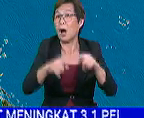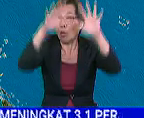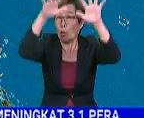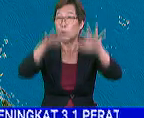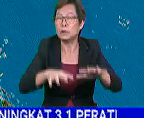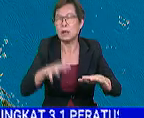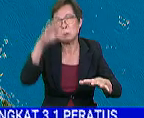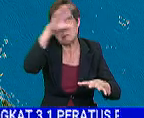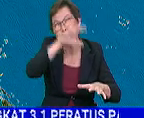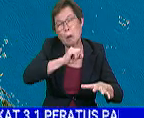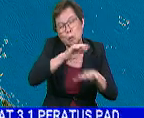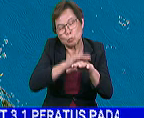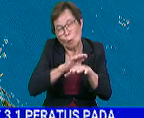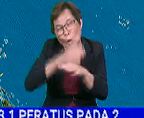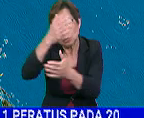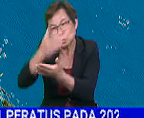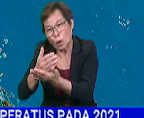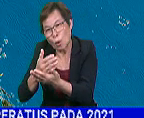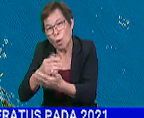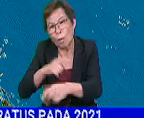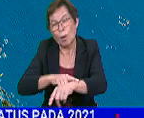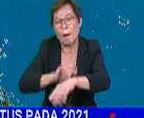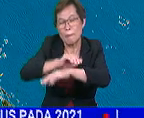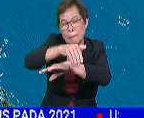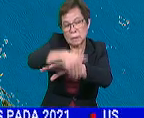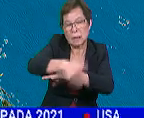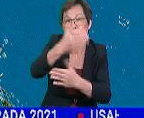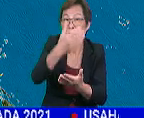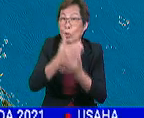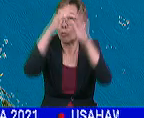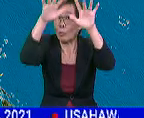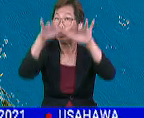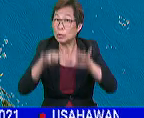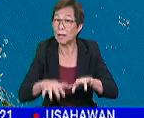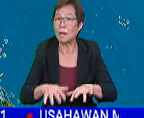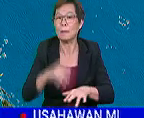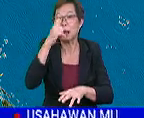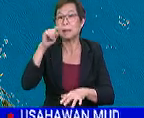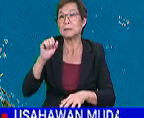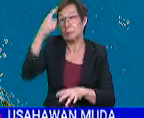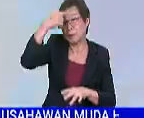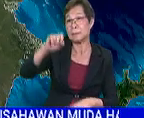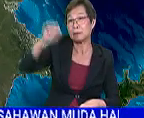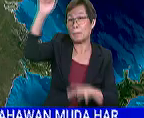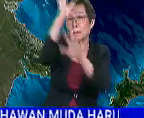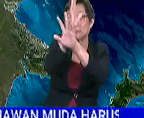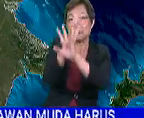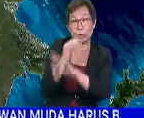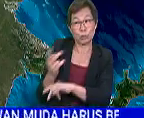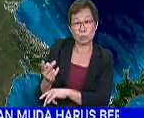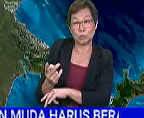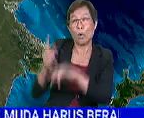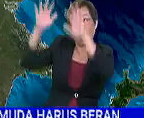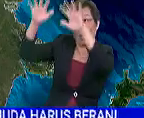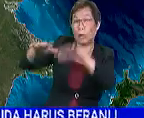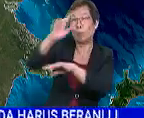dijangkakan akan beranssura menjelang lewat petang nanti manakala bagi Sabah dan juga Negeri Sarawak hujan